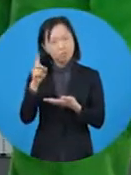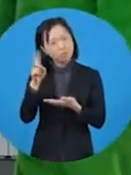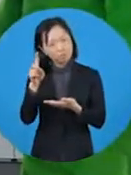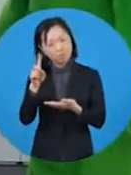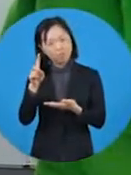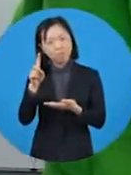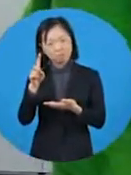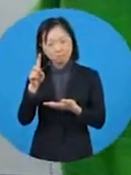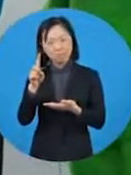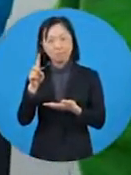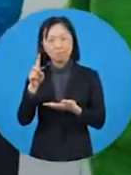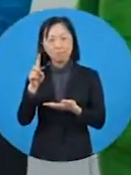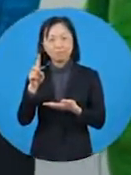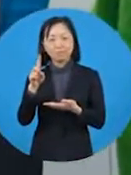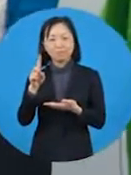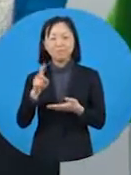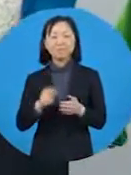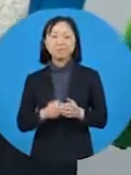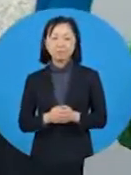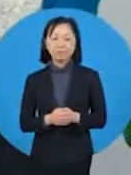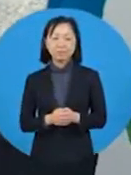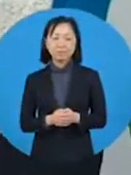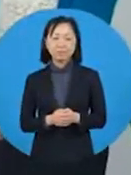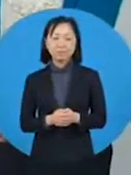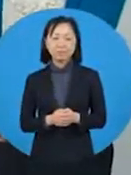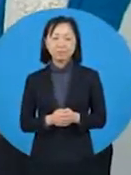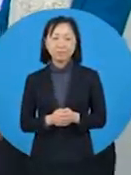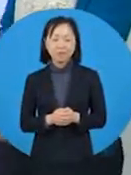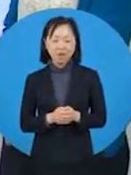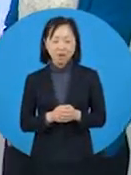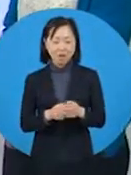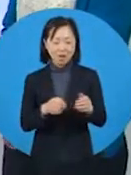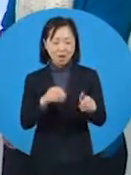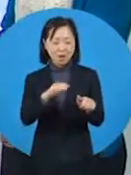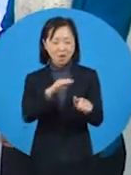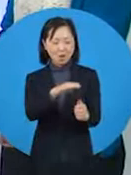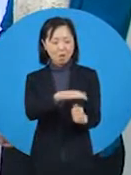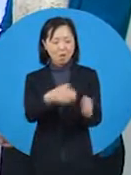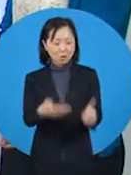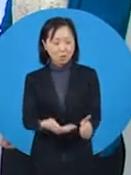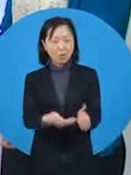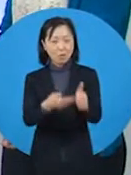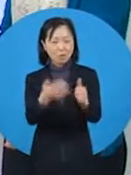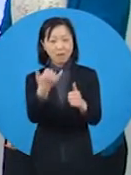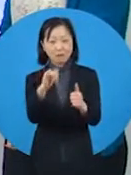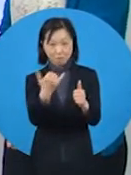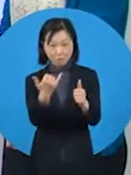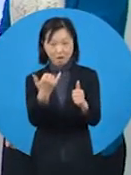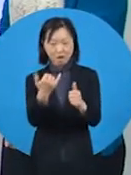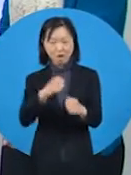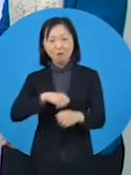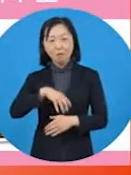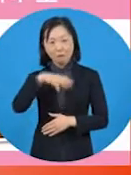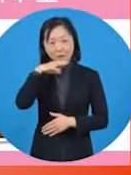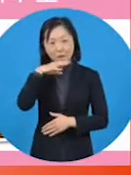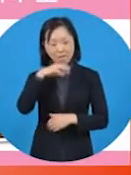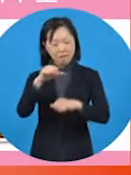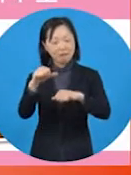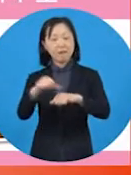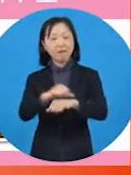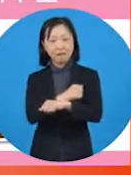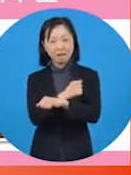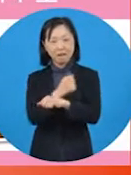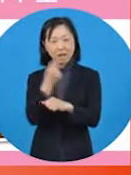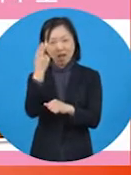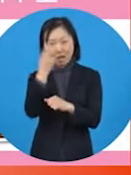のはどういうものなんですか？は い、こちらをご覧ください。 はい、 子育て世代から高齢者、アス